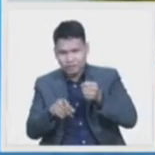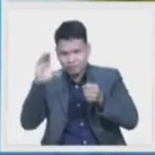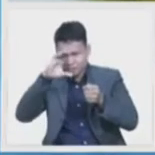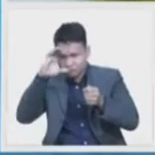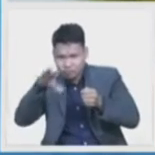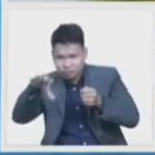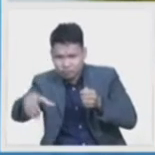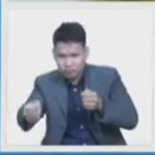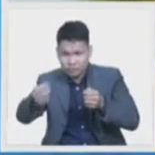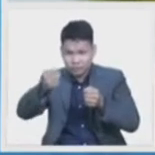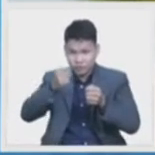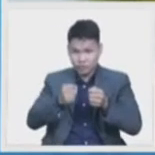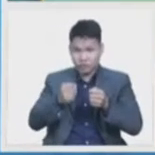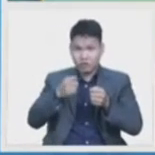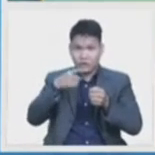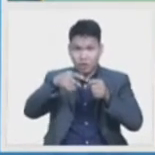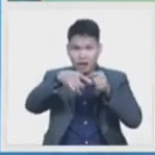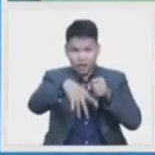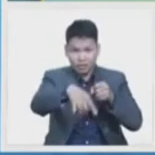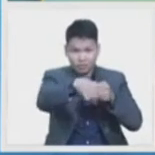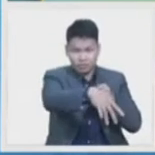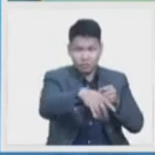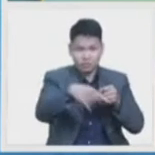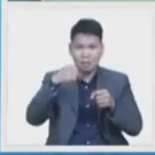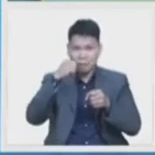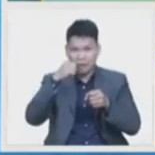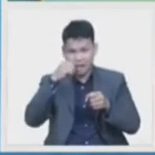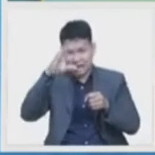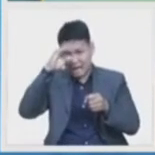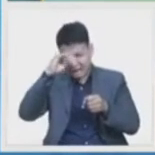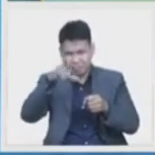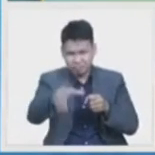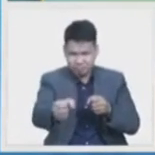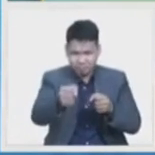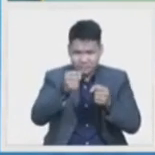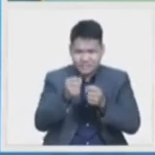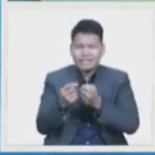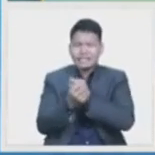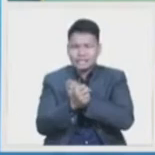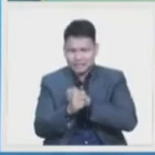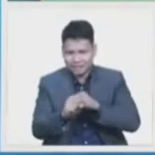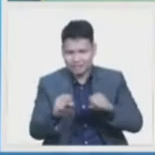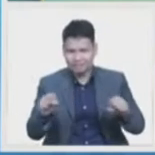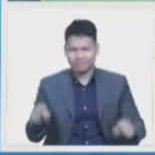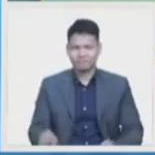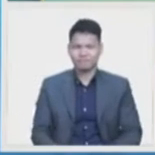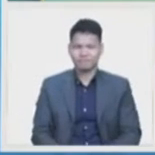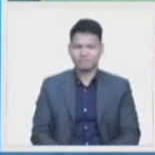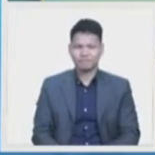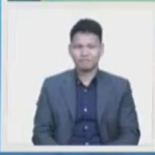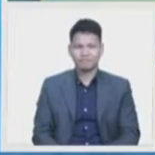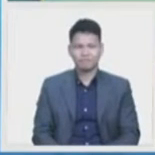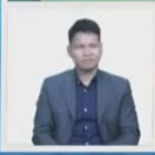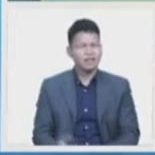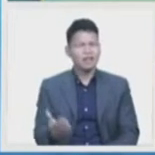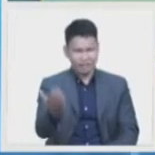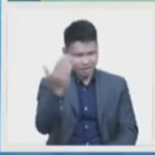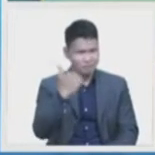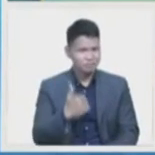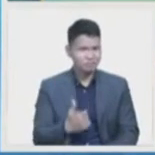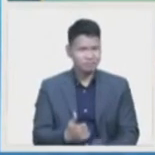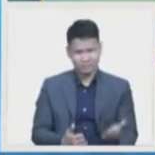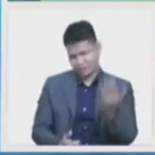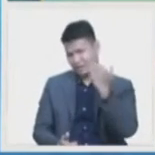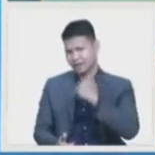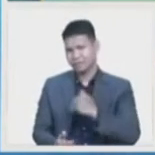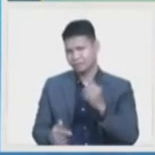pagpangita sa nangawala nga mabahay o lalaki. Agda ni Kristo alang kanatong tanan. Sanglit kita